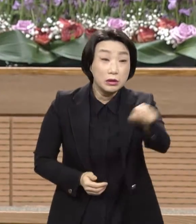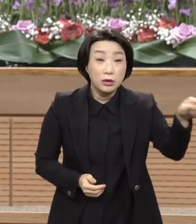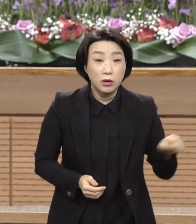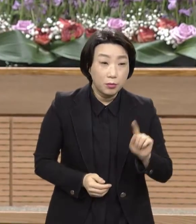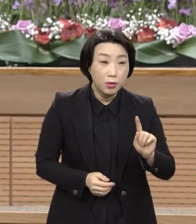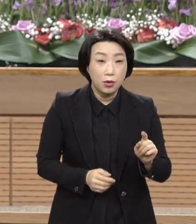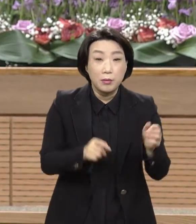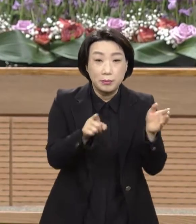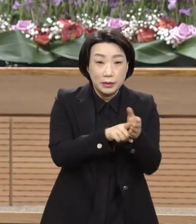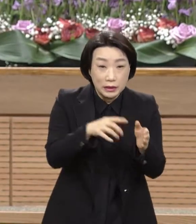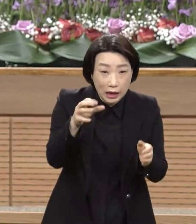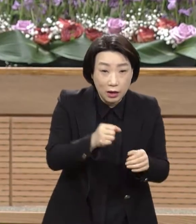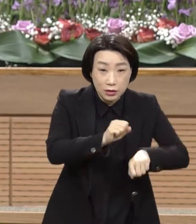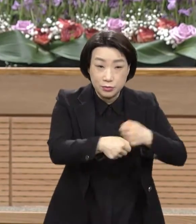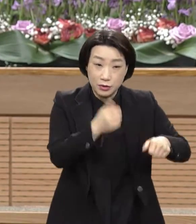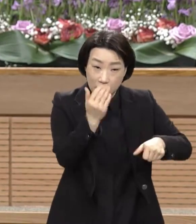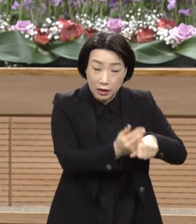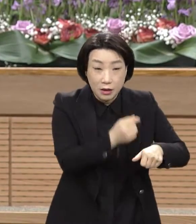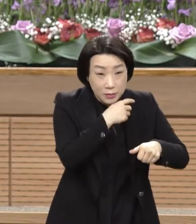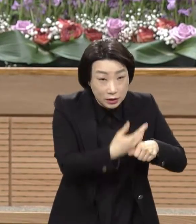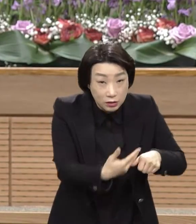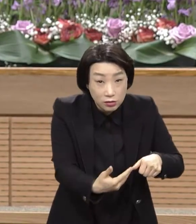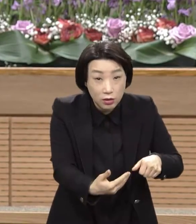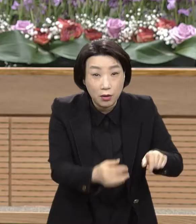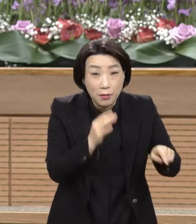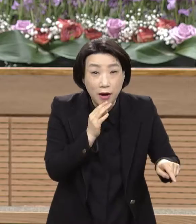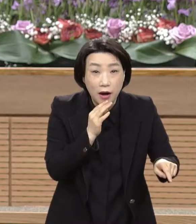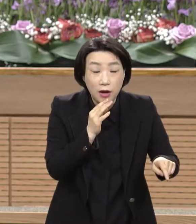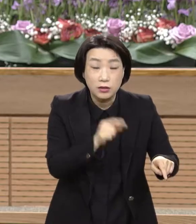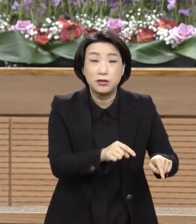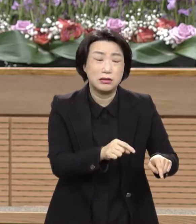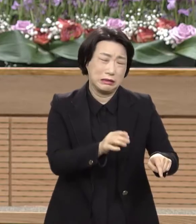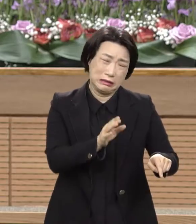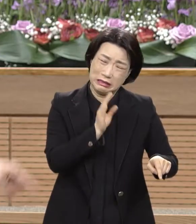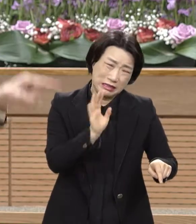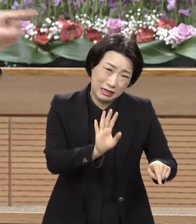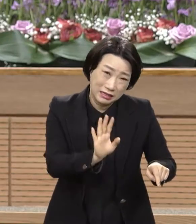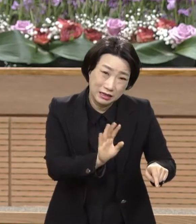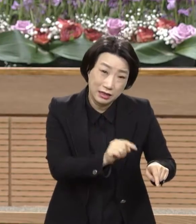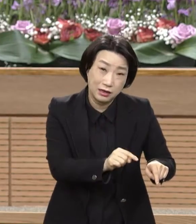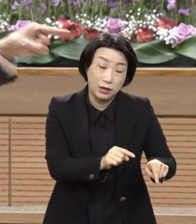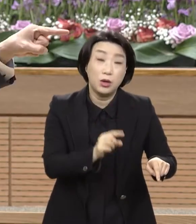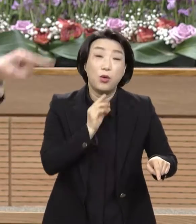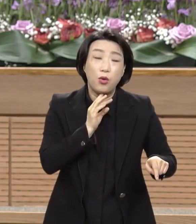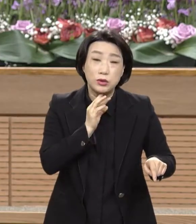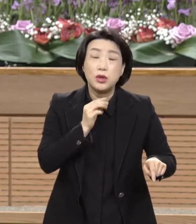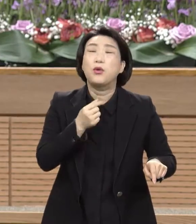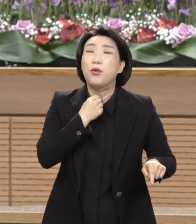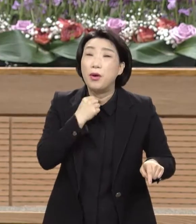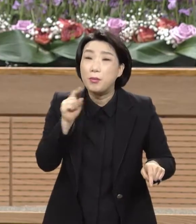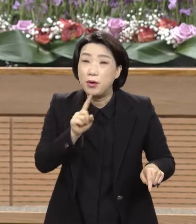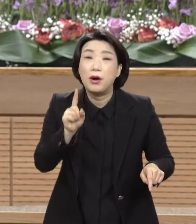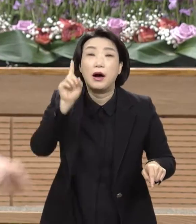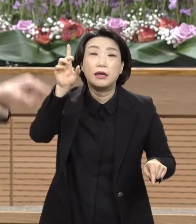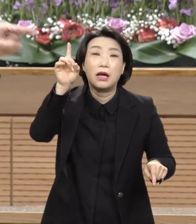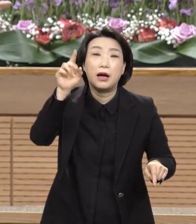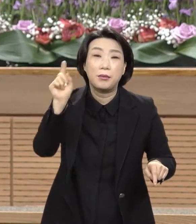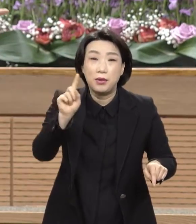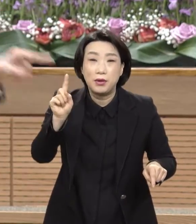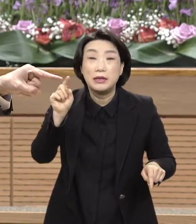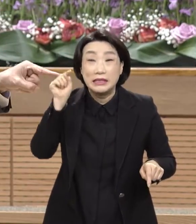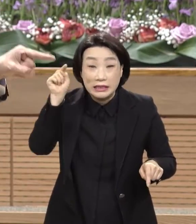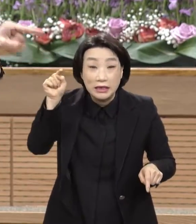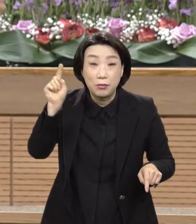믿음을 가지고 짐승의 피를 흘렸지만은 그건 실상이 아니요. 오직 바라는 실상이 있는데